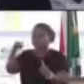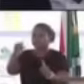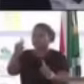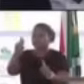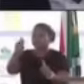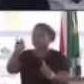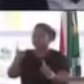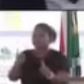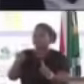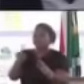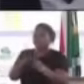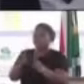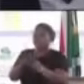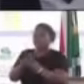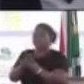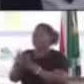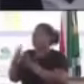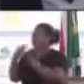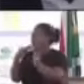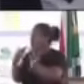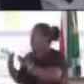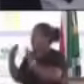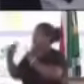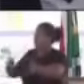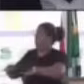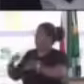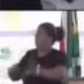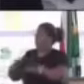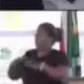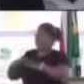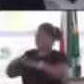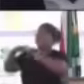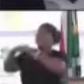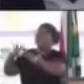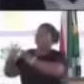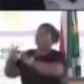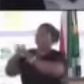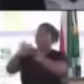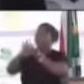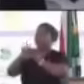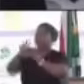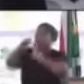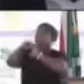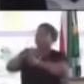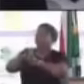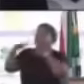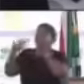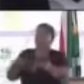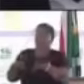nawe Mngoni ngibonga kakhulu sizokwakha ubuhlobo obuqinile kakhulu nawe